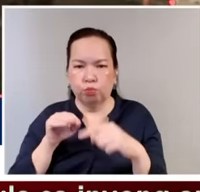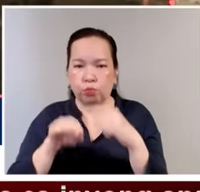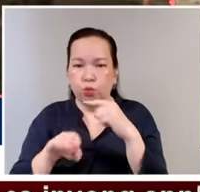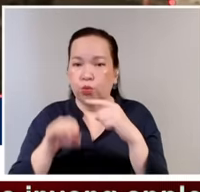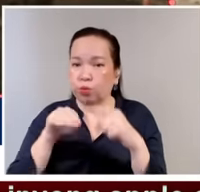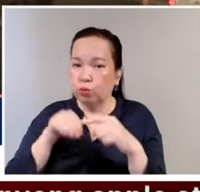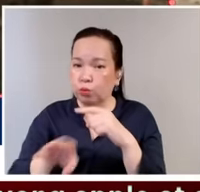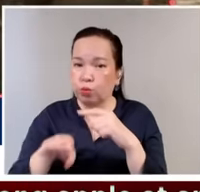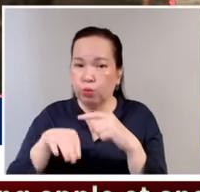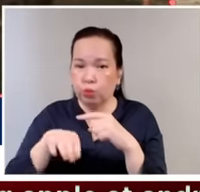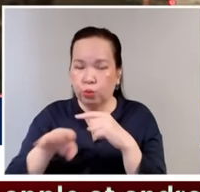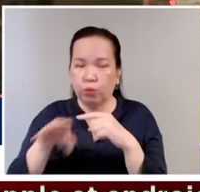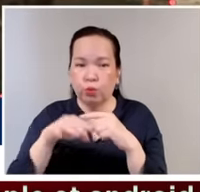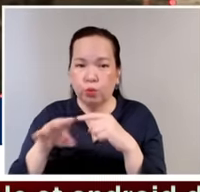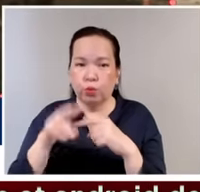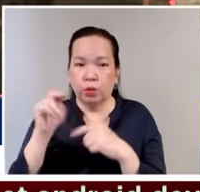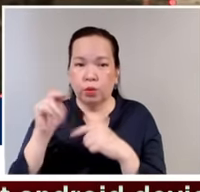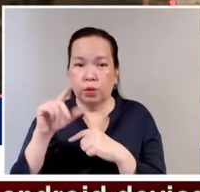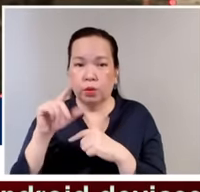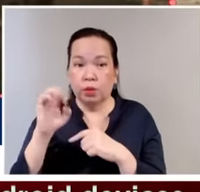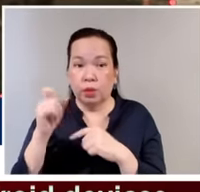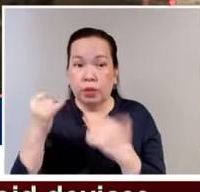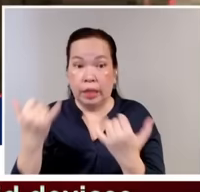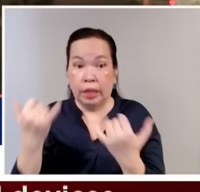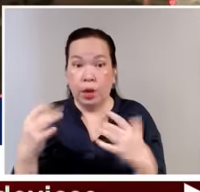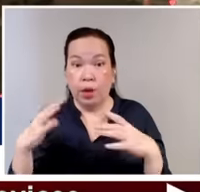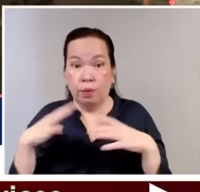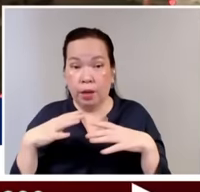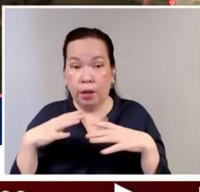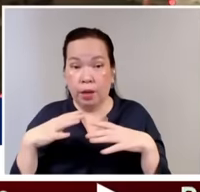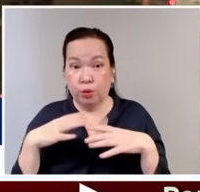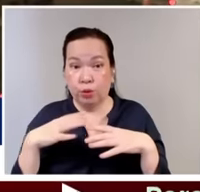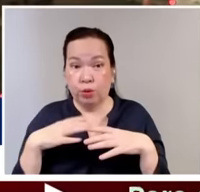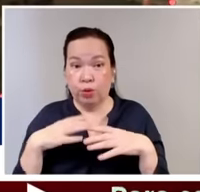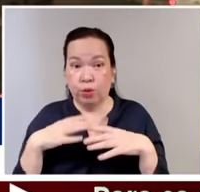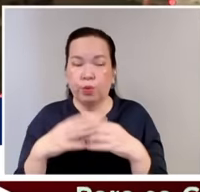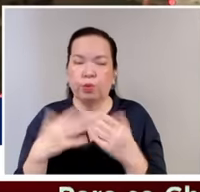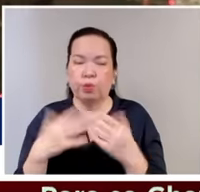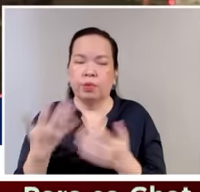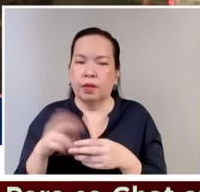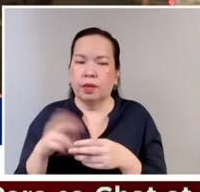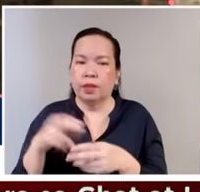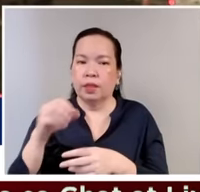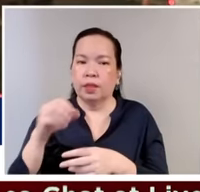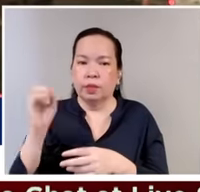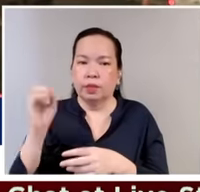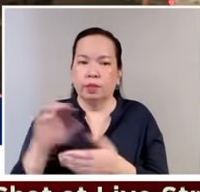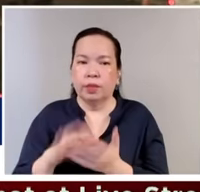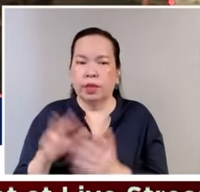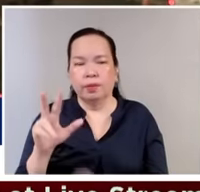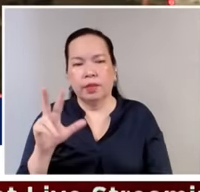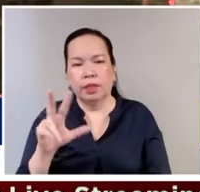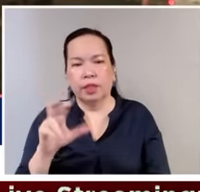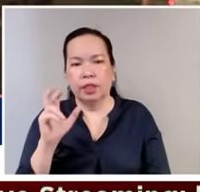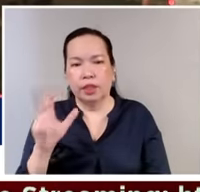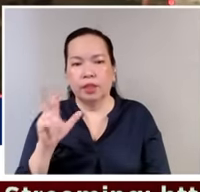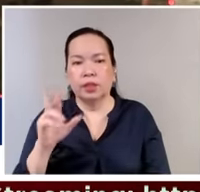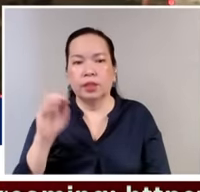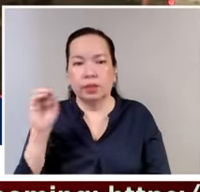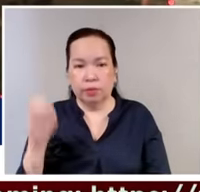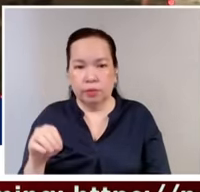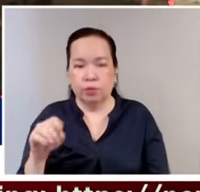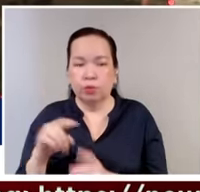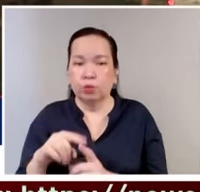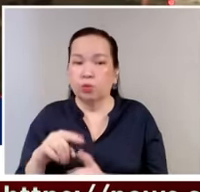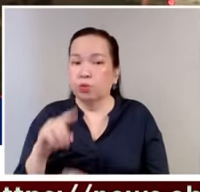sa NLEX sa dahil holiday or peak season. Tataas pa yan ng nasa 10% o mula 330,000 hanggang